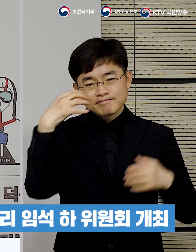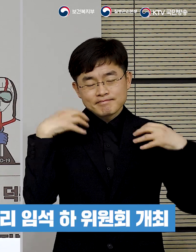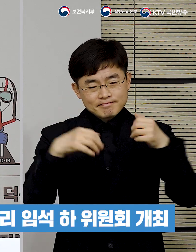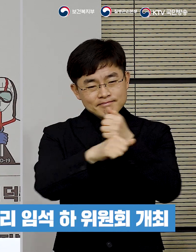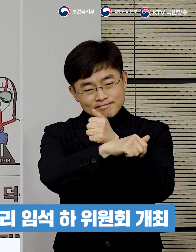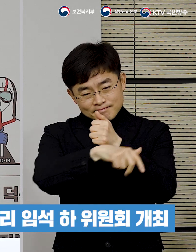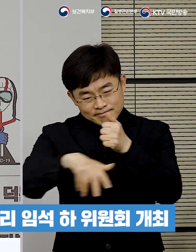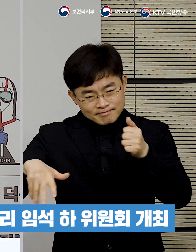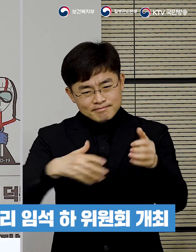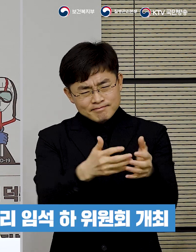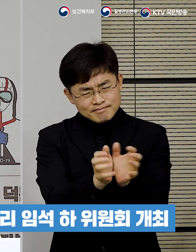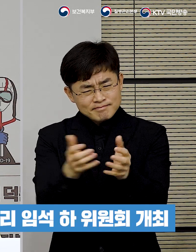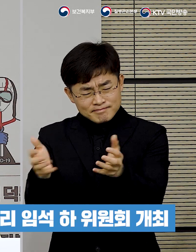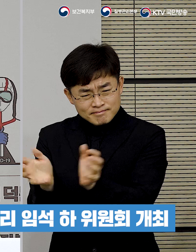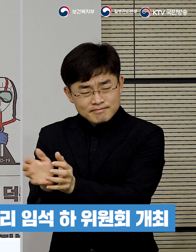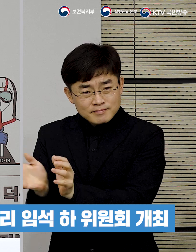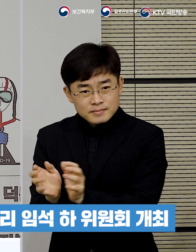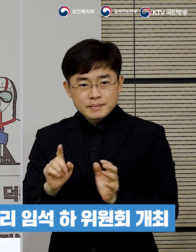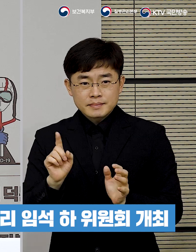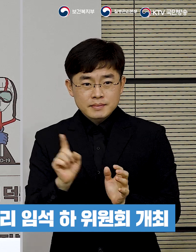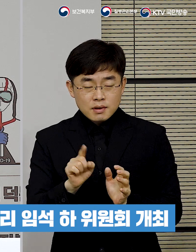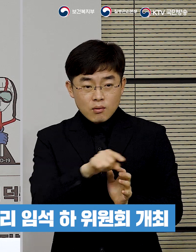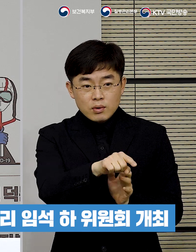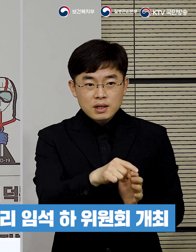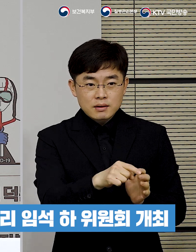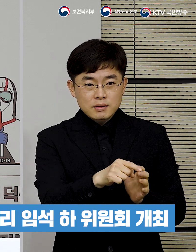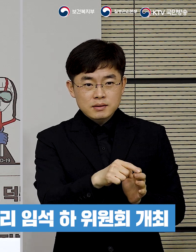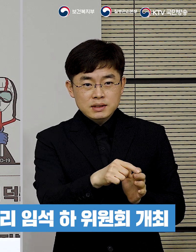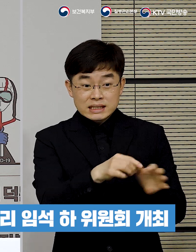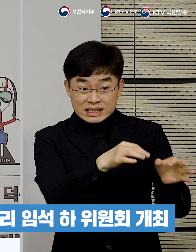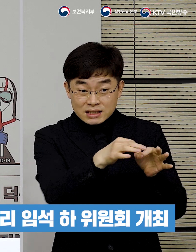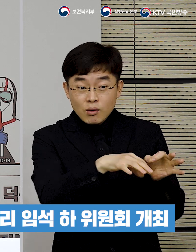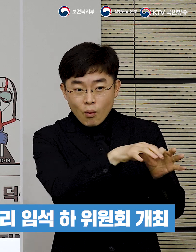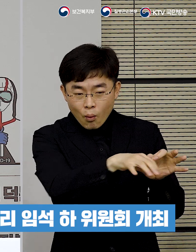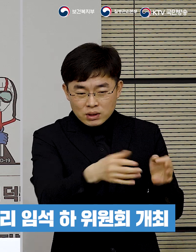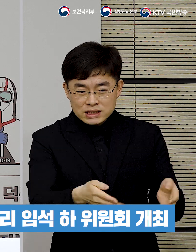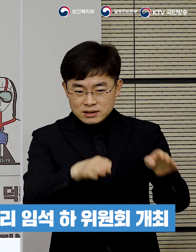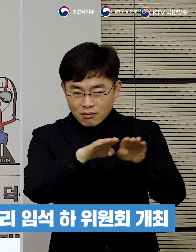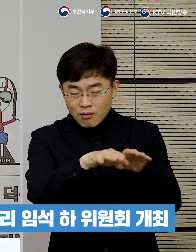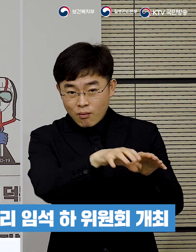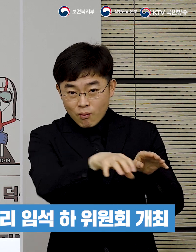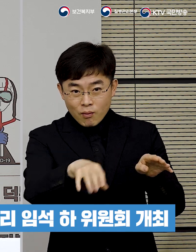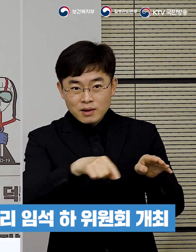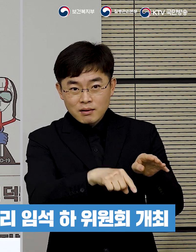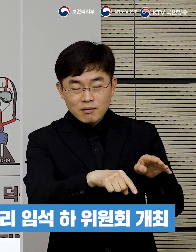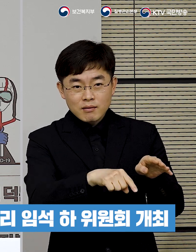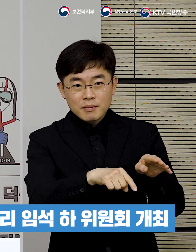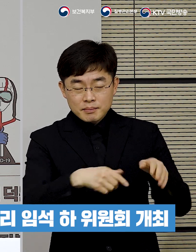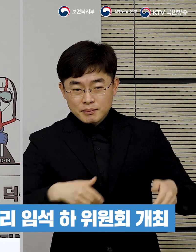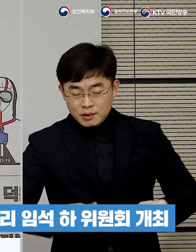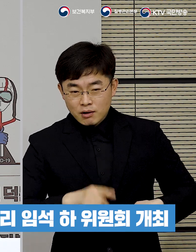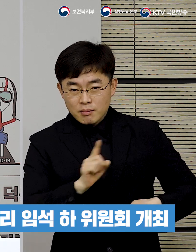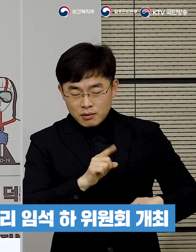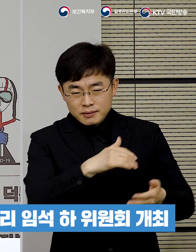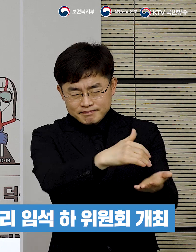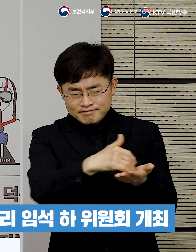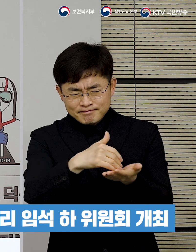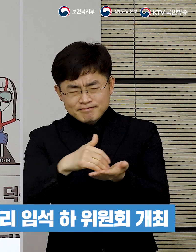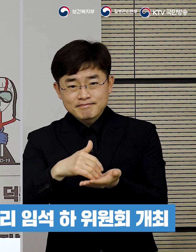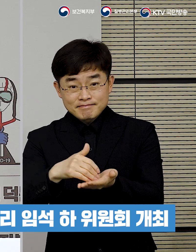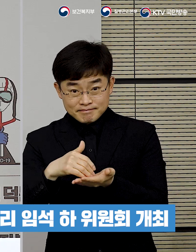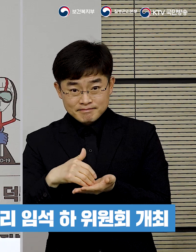그간 관계부처에서도 해당되는 업종의 또 관계되는 시설들의